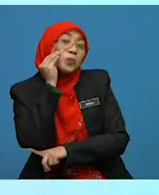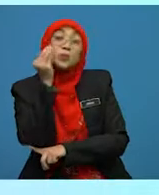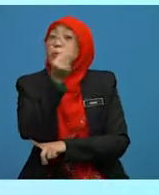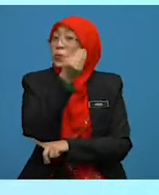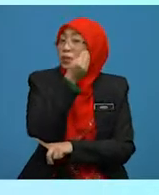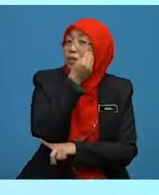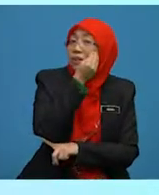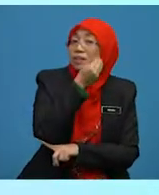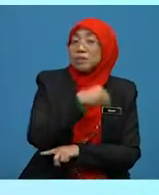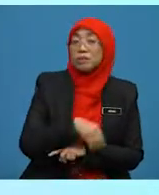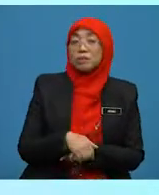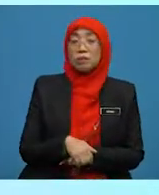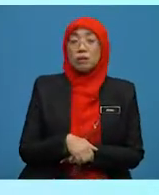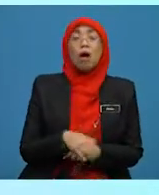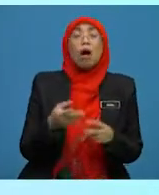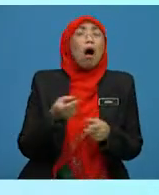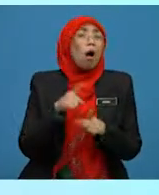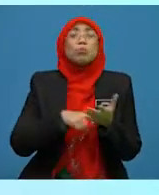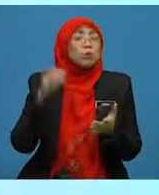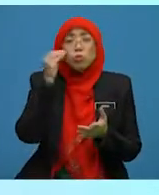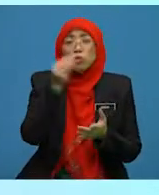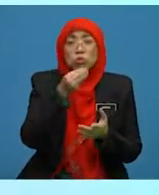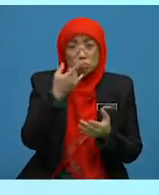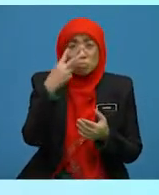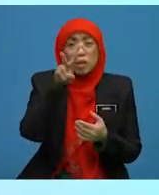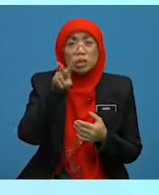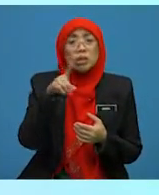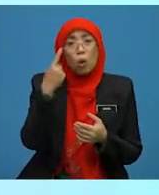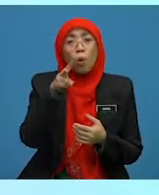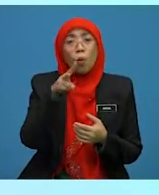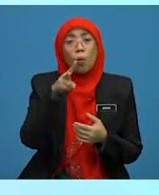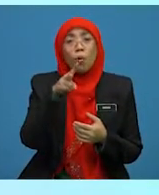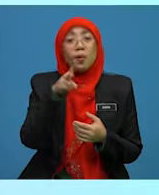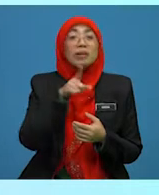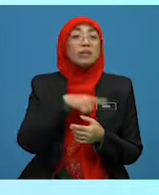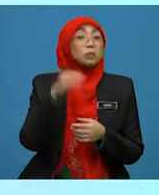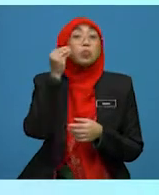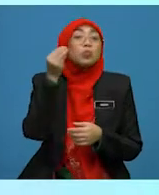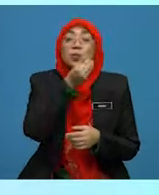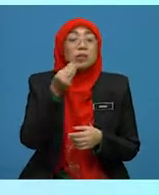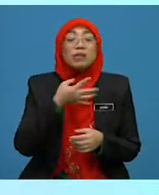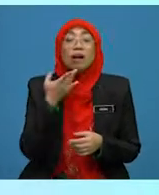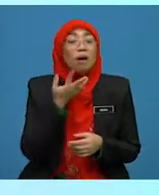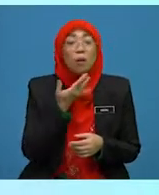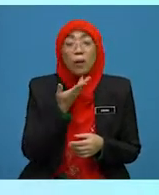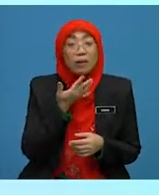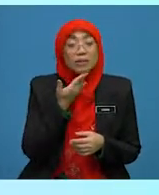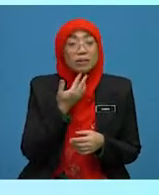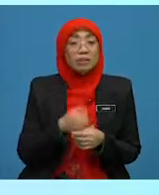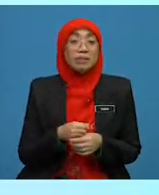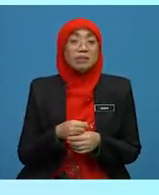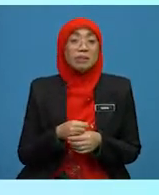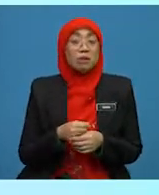Makna denotatif bagi bunga ialah bahagian tumbuh-tumbuhan yang berwarna-warni